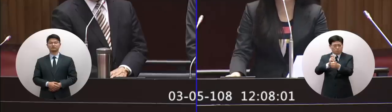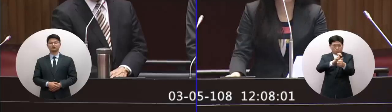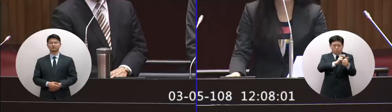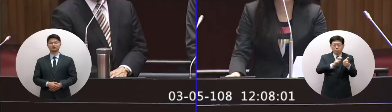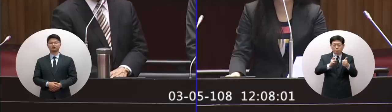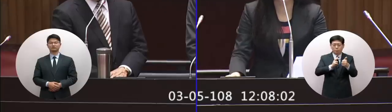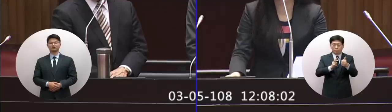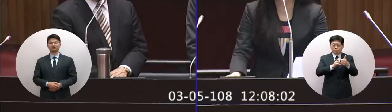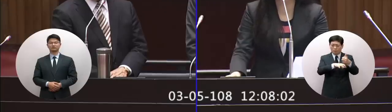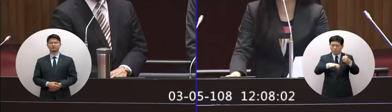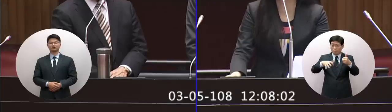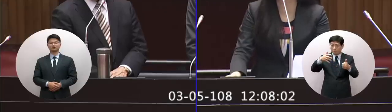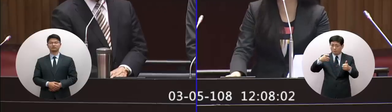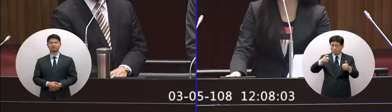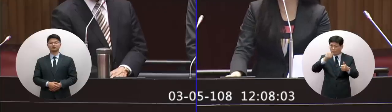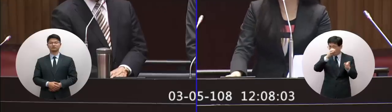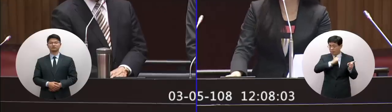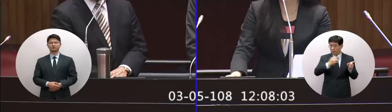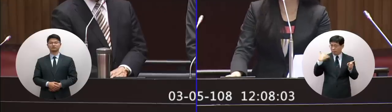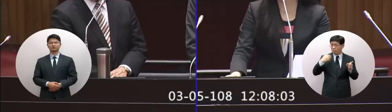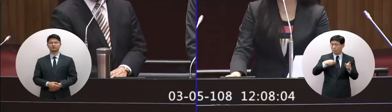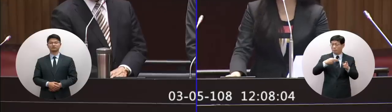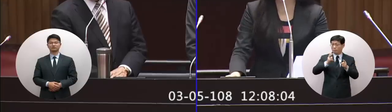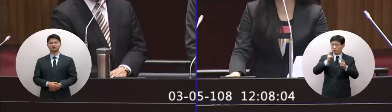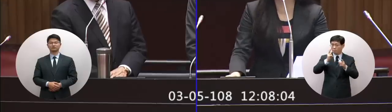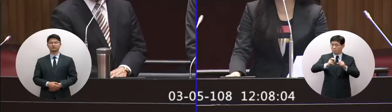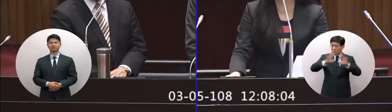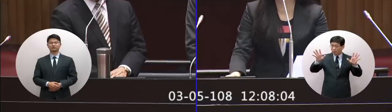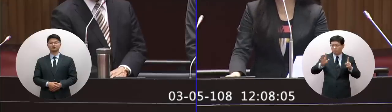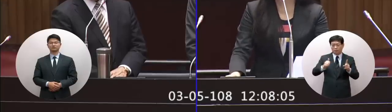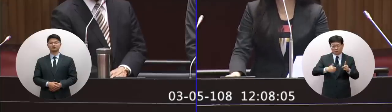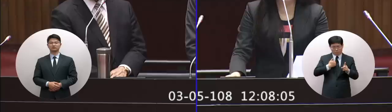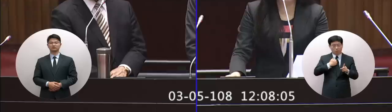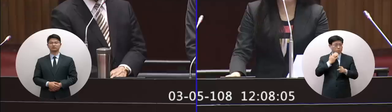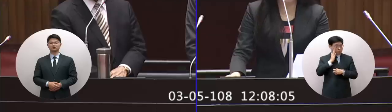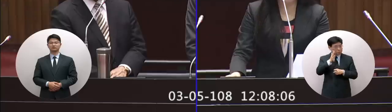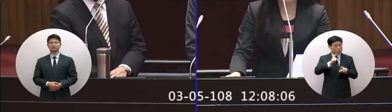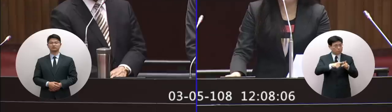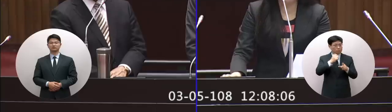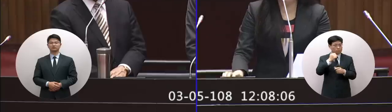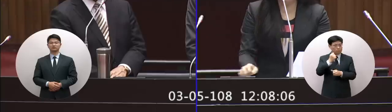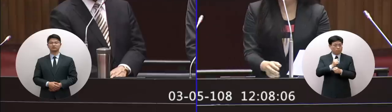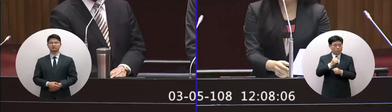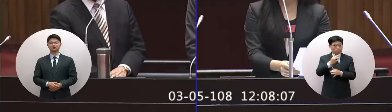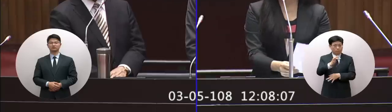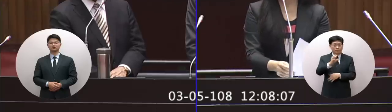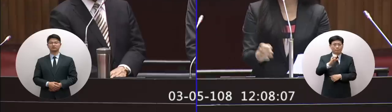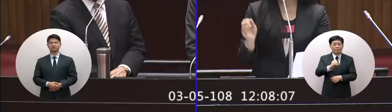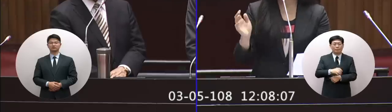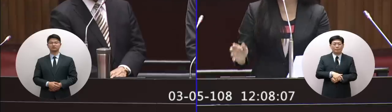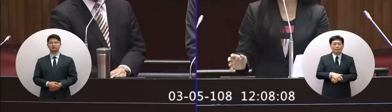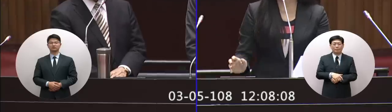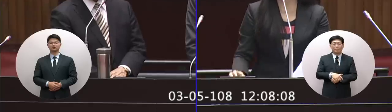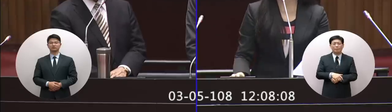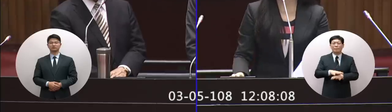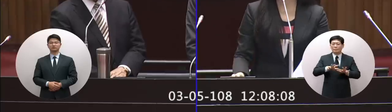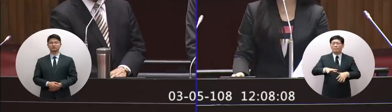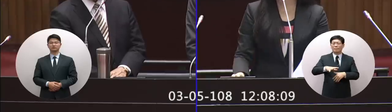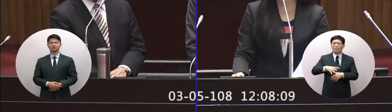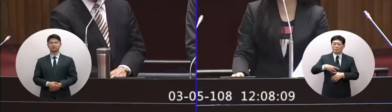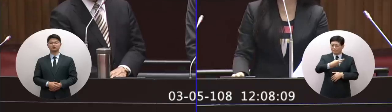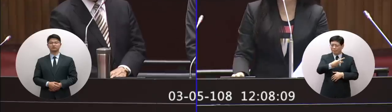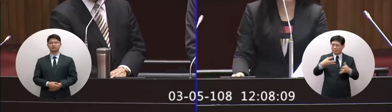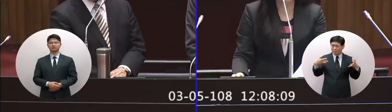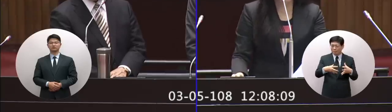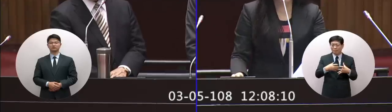有的相关部会哦，看看院长的指示是不是有顺利来落实哦。那院长，让我们一起